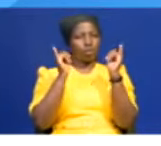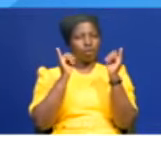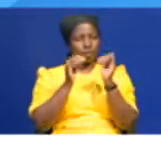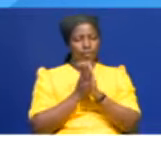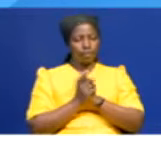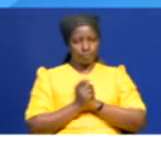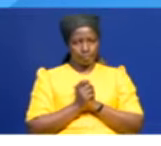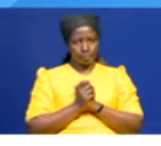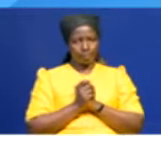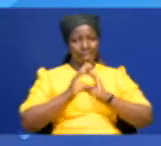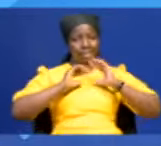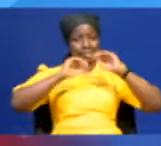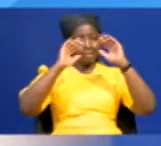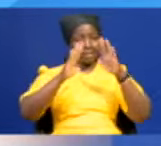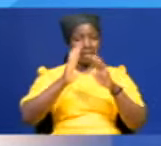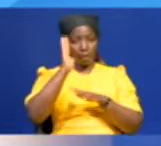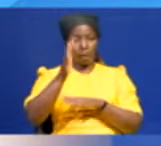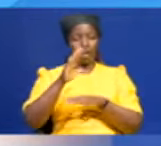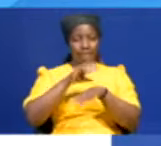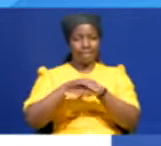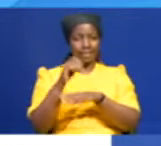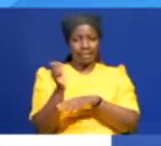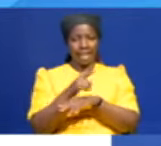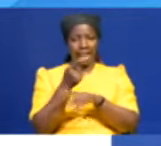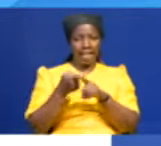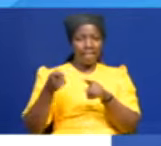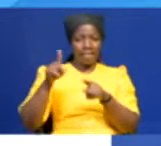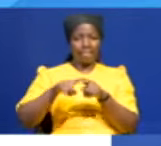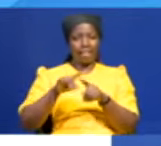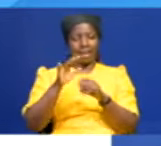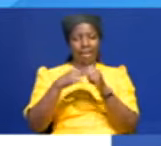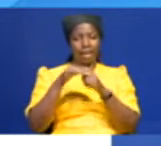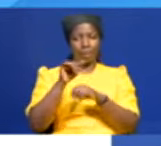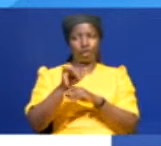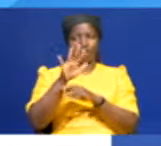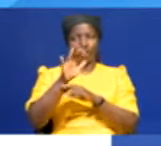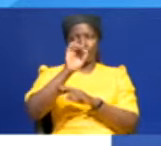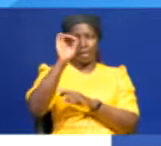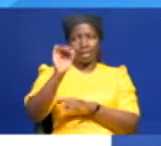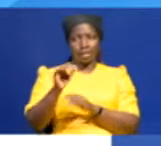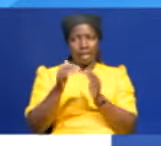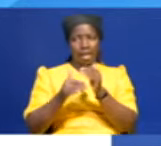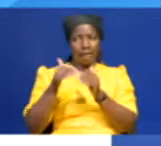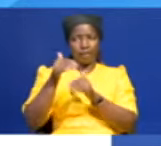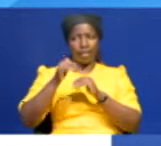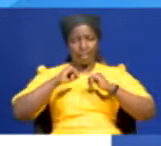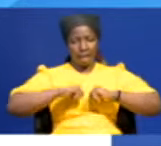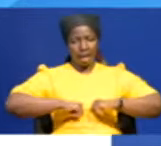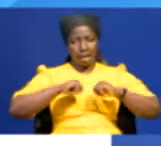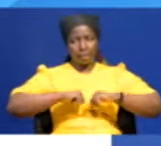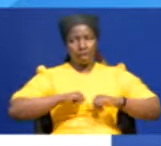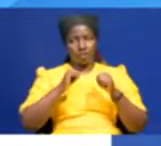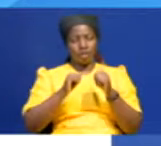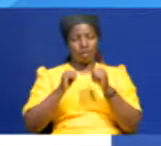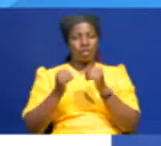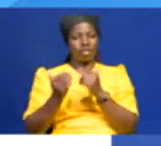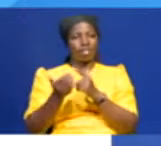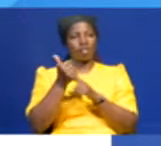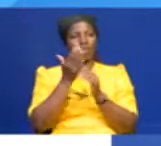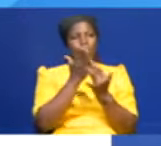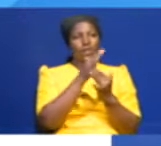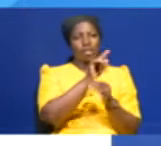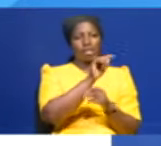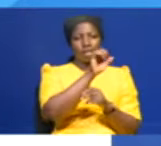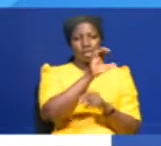Tukiendelea ni kwa walimu watapokea nyongeza ya mshahara ya hadi asilimia 9.5 kufuatia mkataba ulioafikiwa baina ya tume ya TSC na vyama